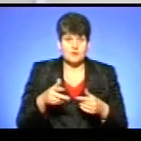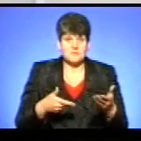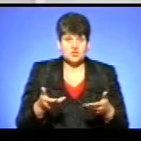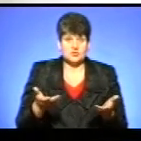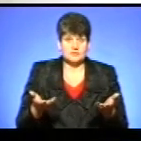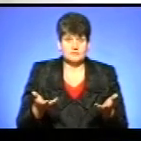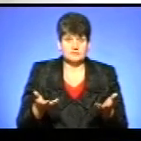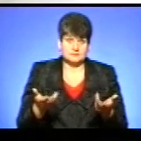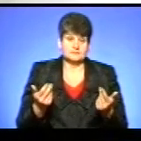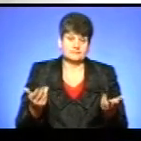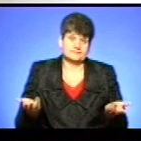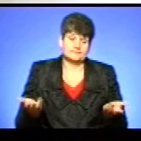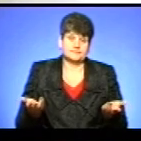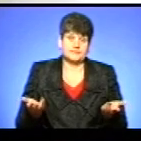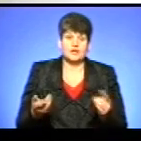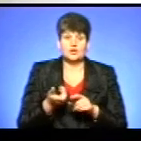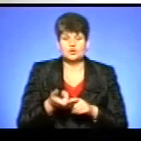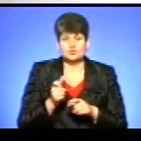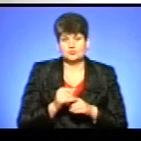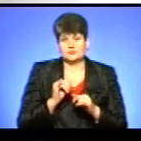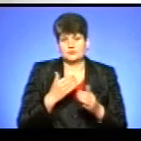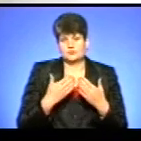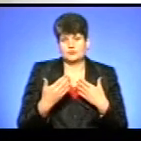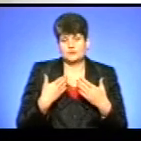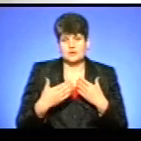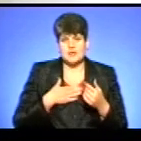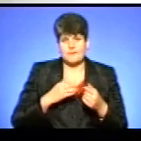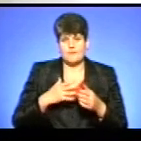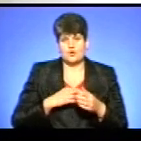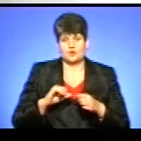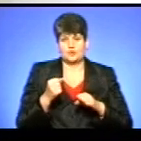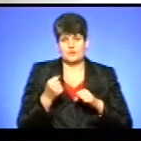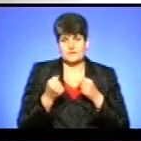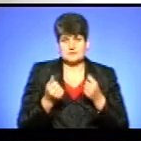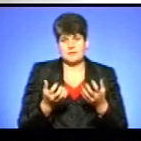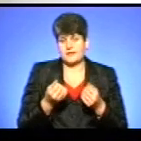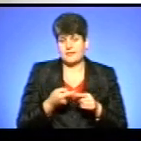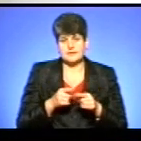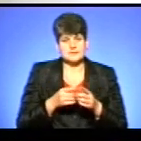Напевно, що так. Дуже негативно я і мої товариші перевізники сприйняли це, тому що